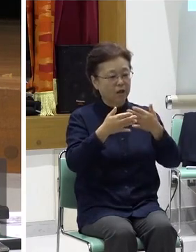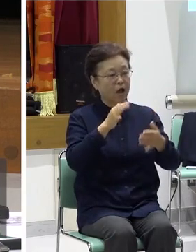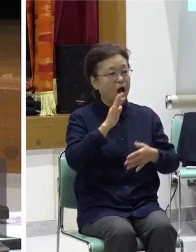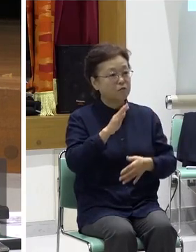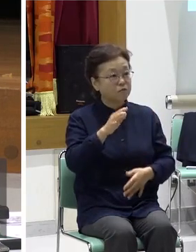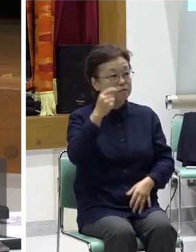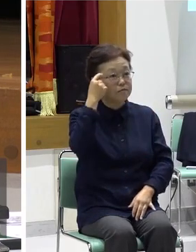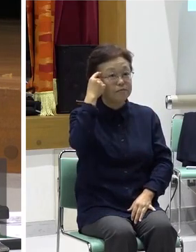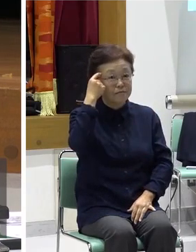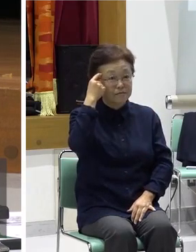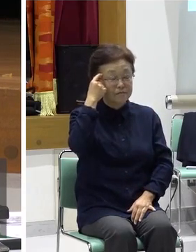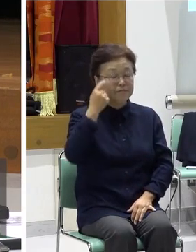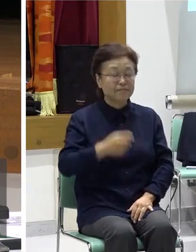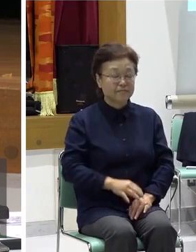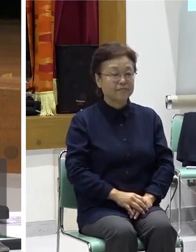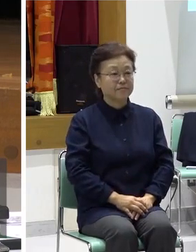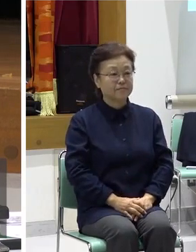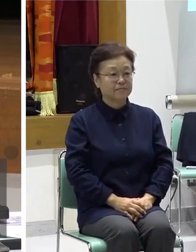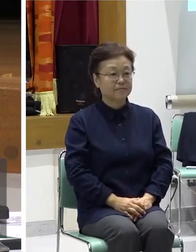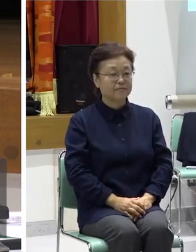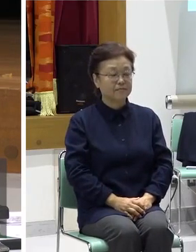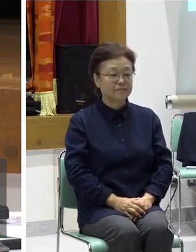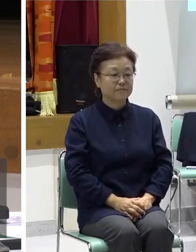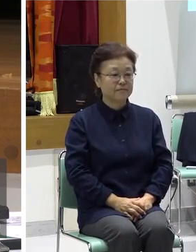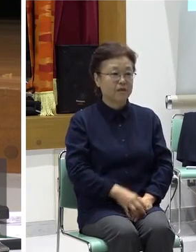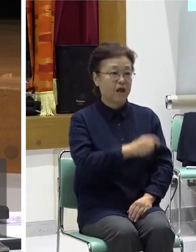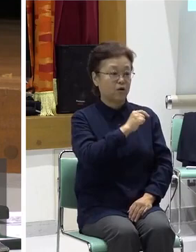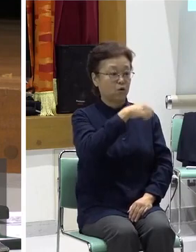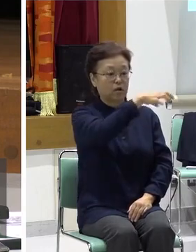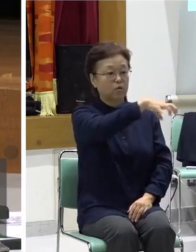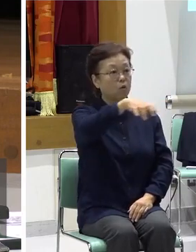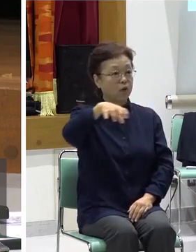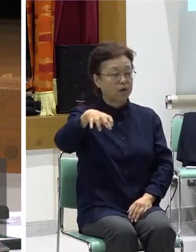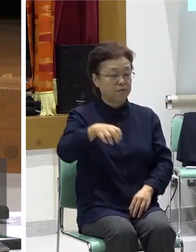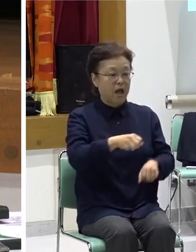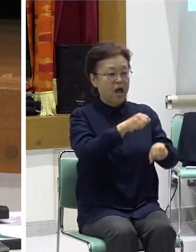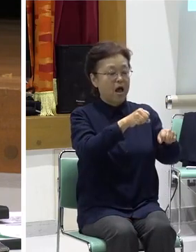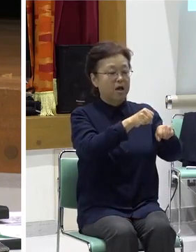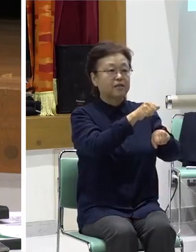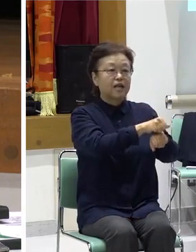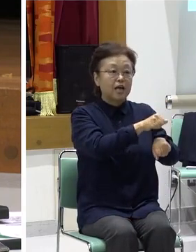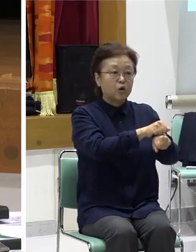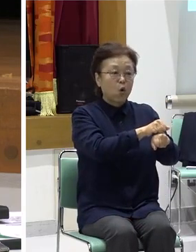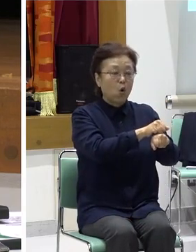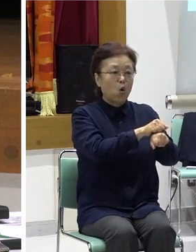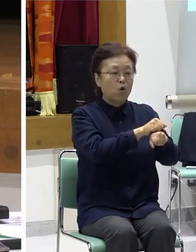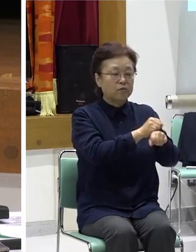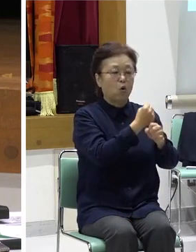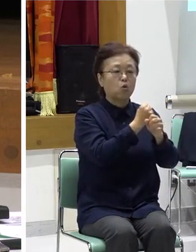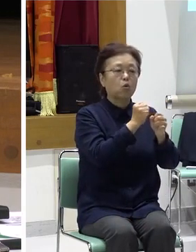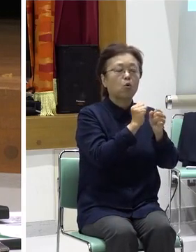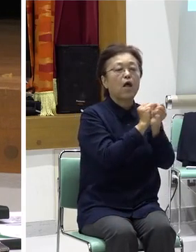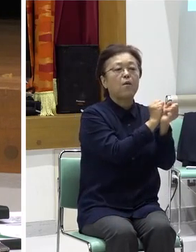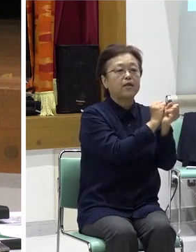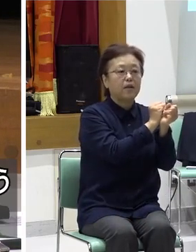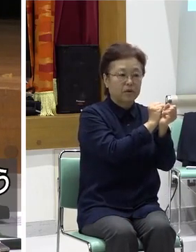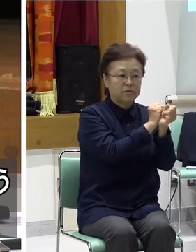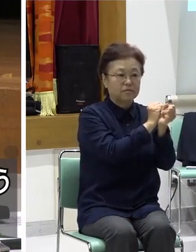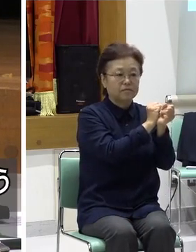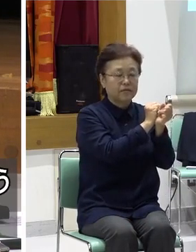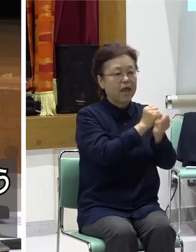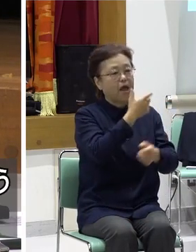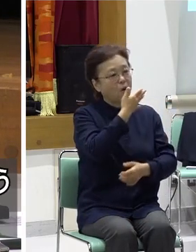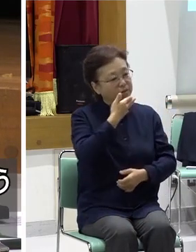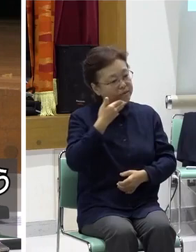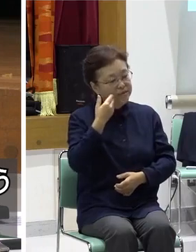おられるかもしれないですが、そういったところで結構素材にこだわった美味しいクッキーっていうのを障害のある方と一緒